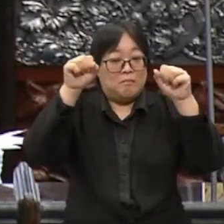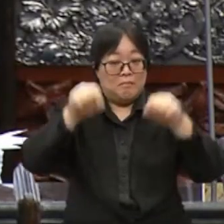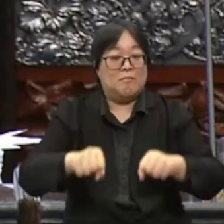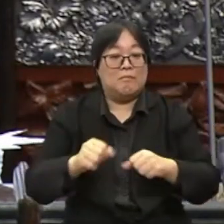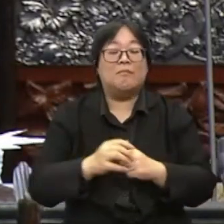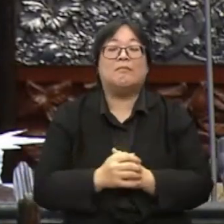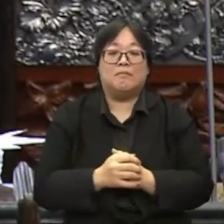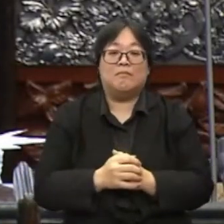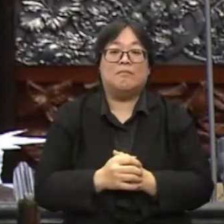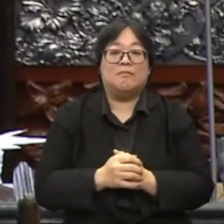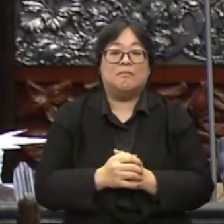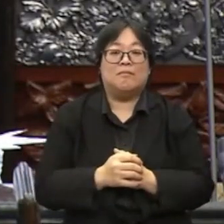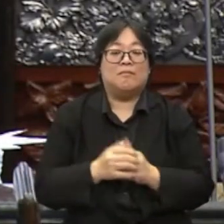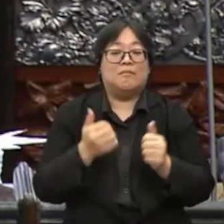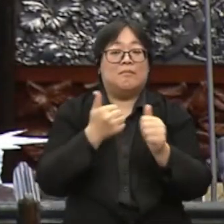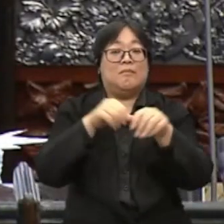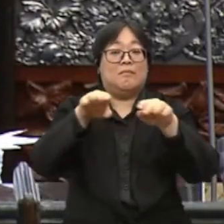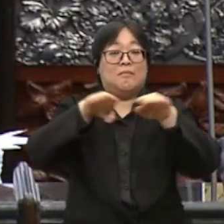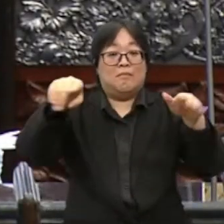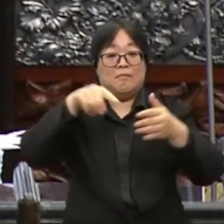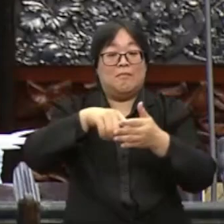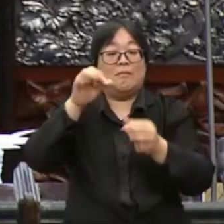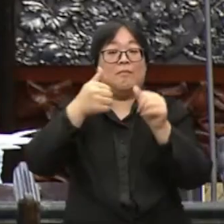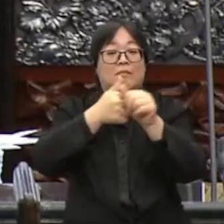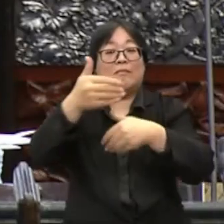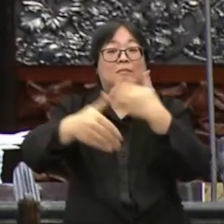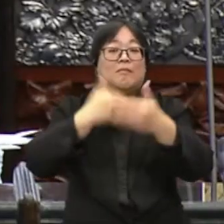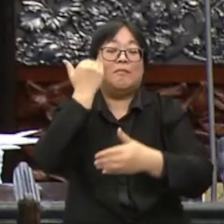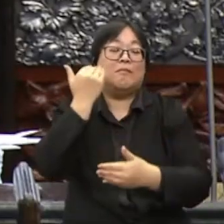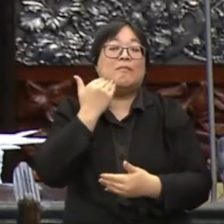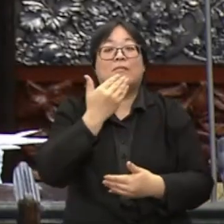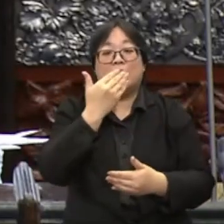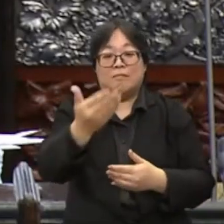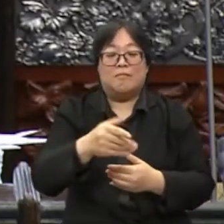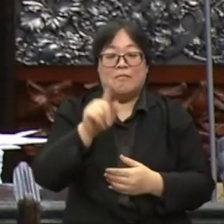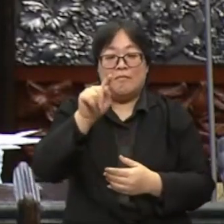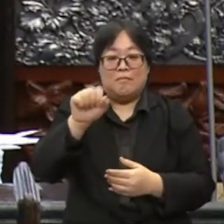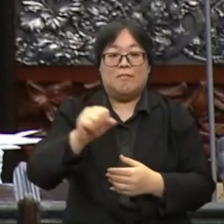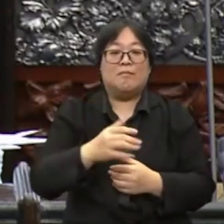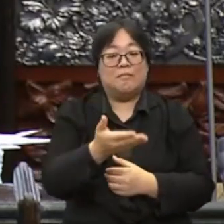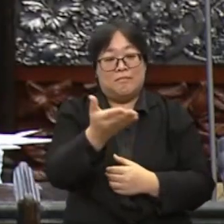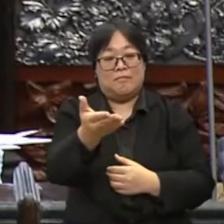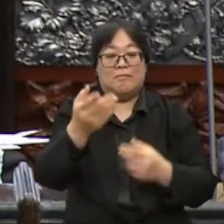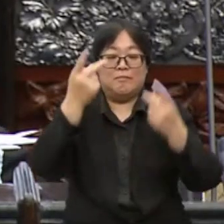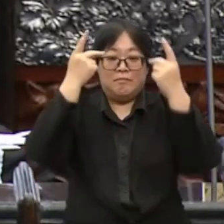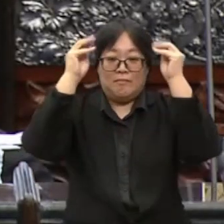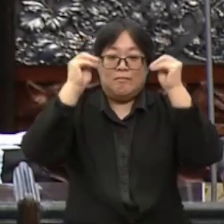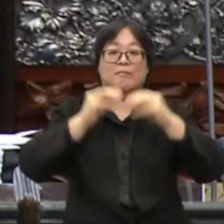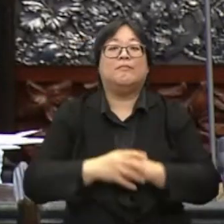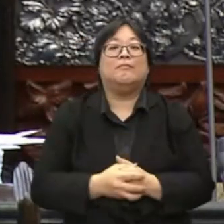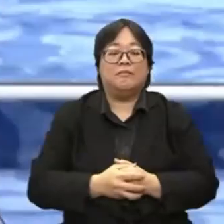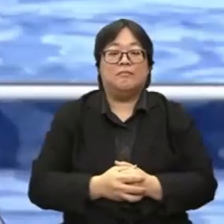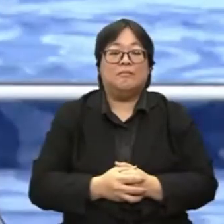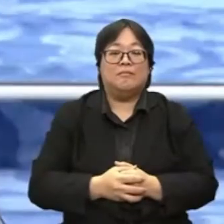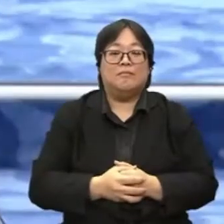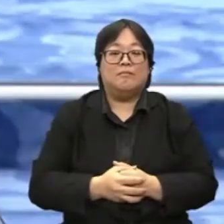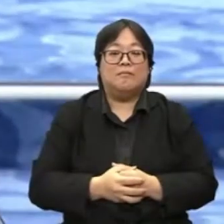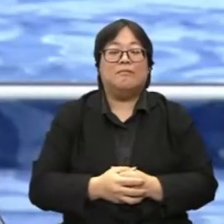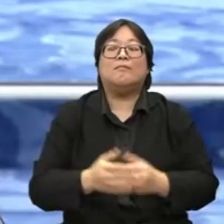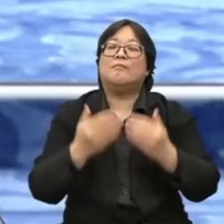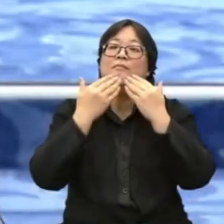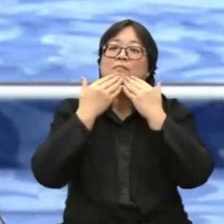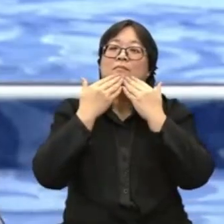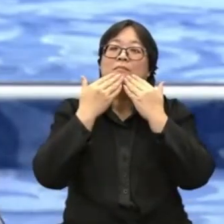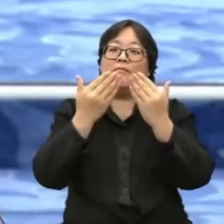lagi dalam peringkat ini kalau ikut prosedur mahkamah Terima kasih Tan Sri silakan per menteri Terima